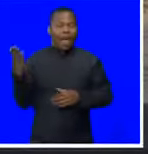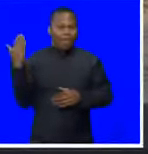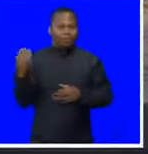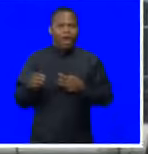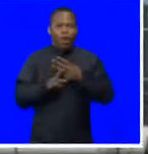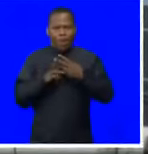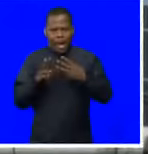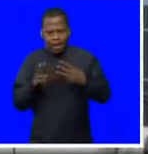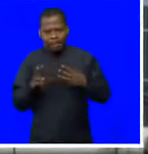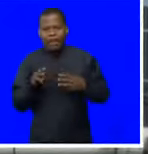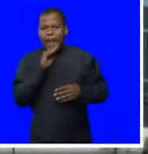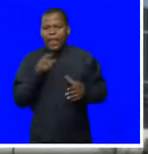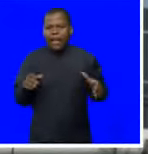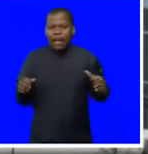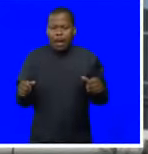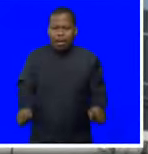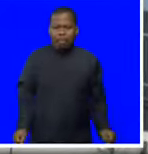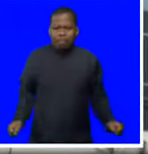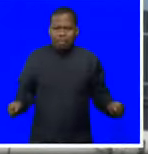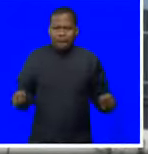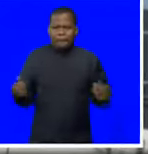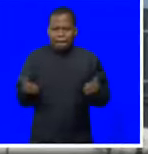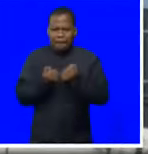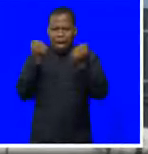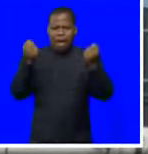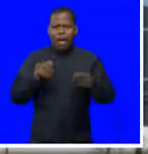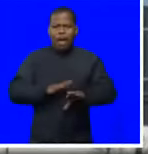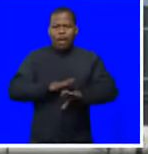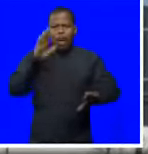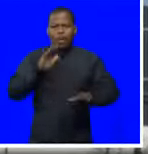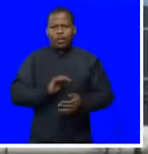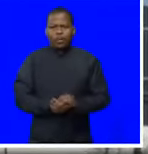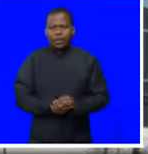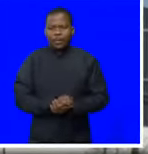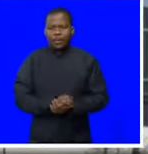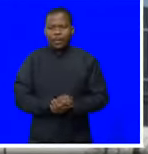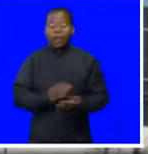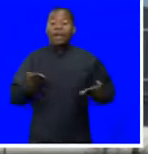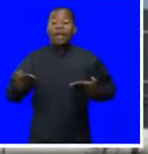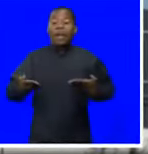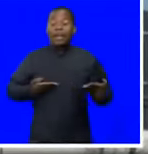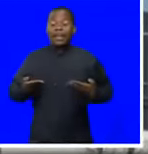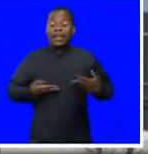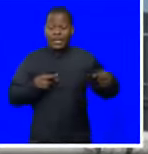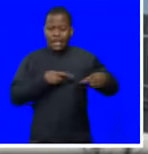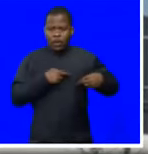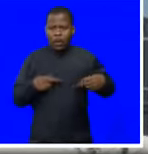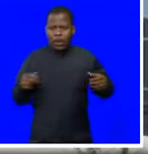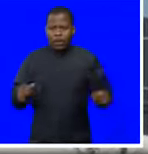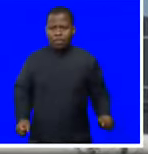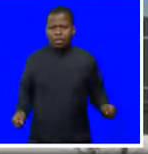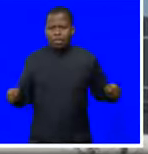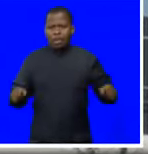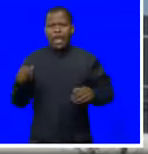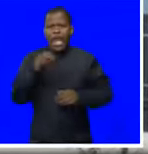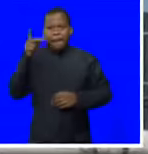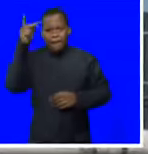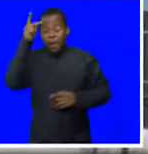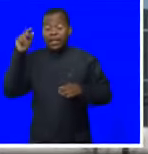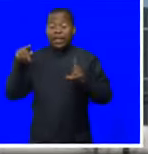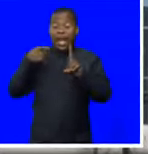lengcile. Usi inkampani yase Eswatini Railways usemgomeni wethu ukuthi kusebenza kwethu sisebenze ngendlela